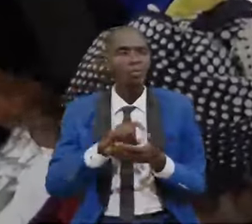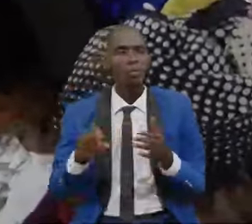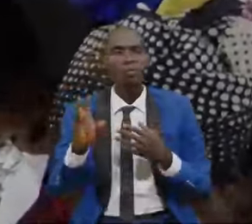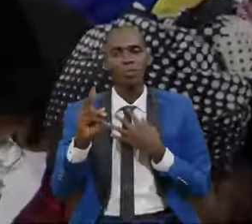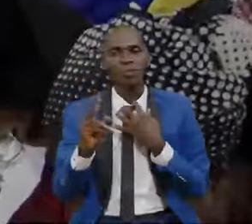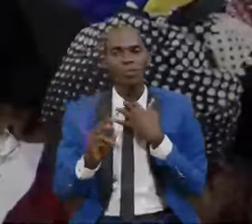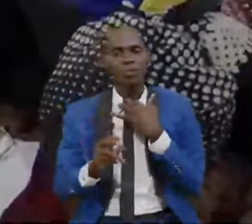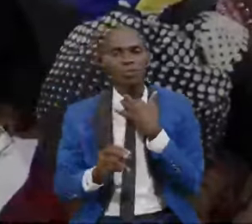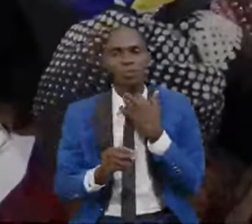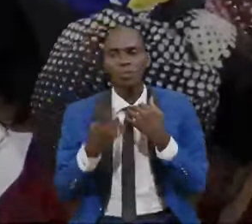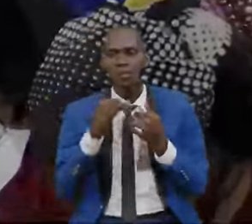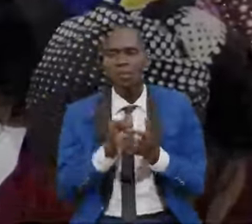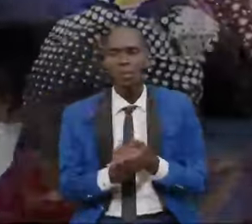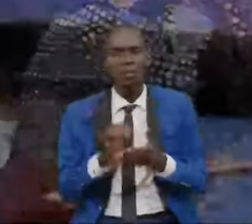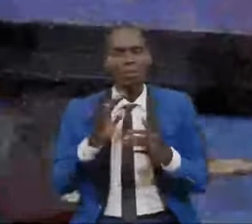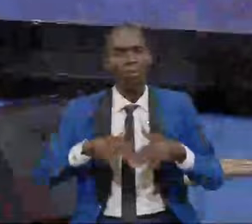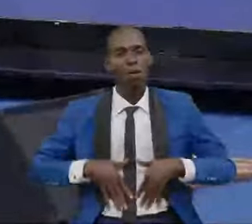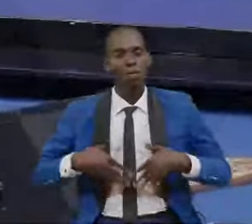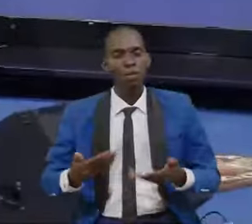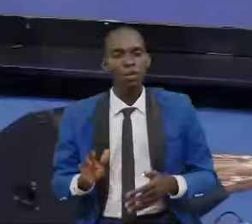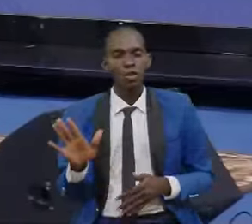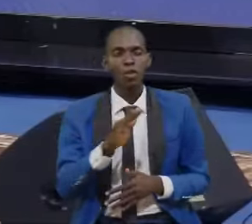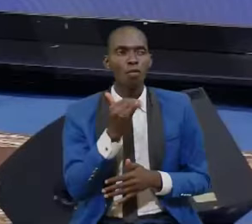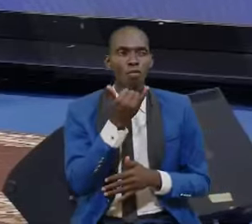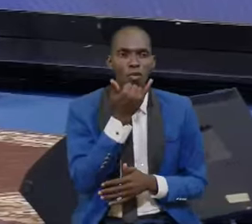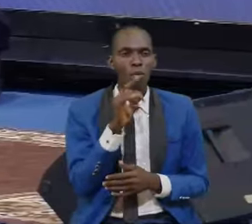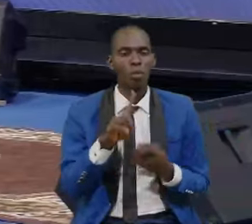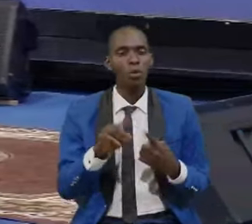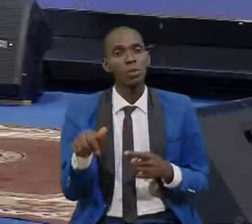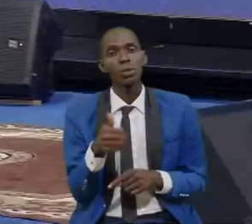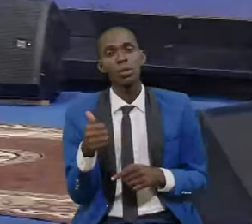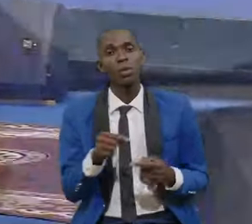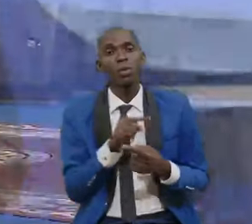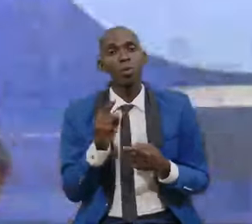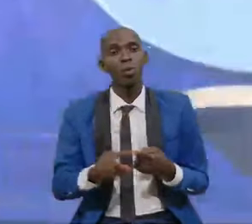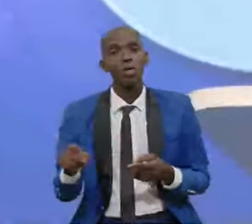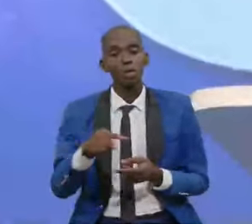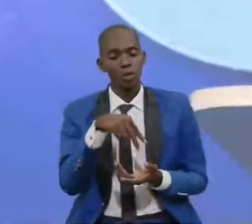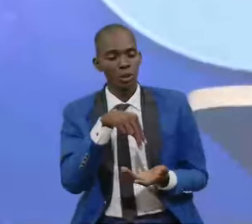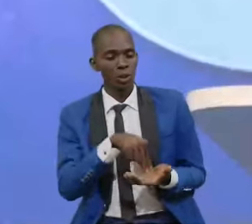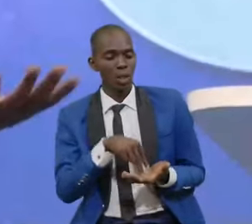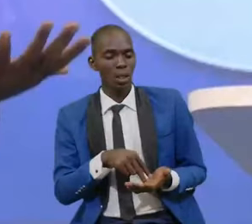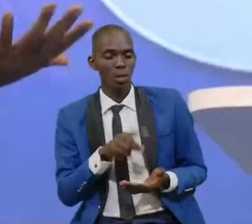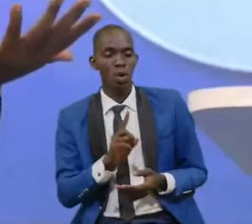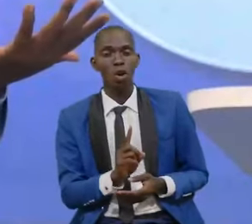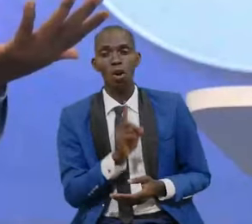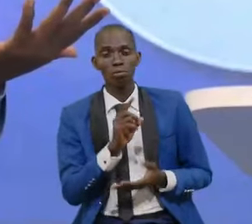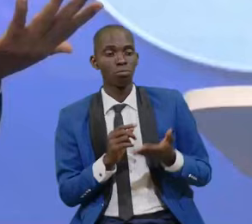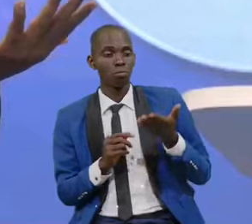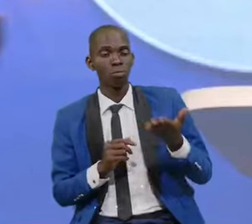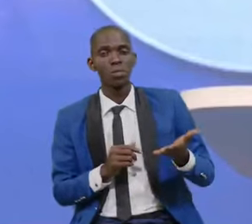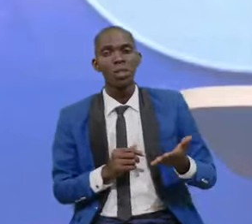Verset 16. Confessez donc vos péchés les uns aux autres. Quand tu vas te lever là-bas, s'il y